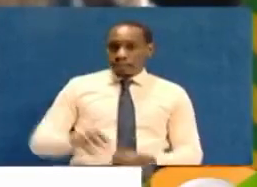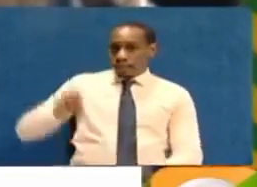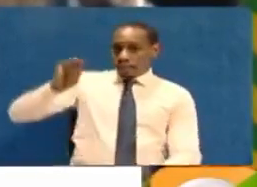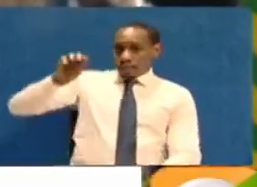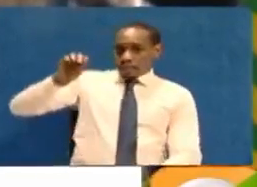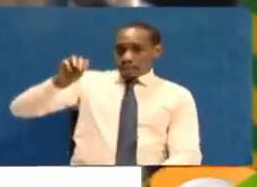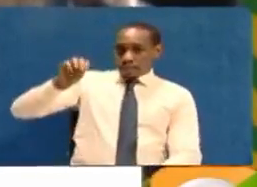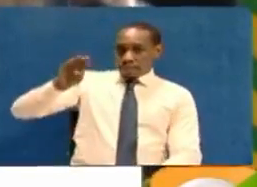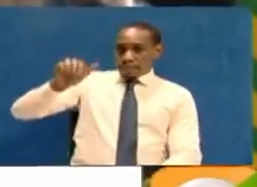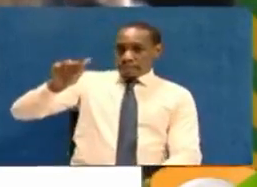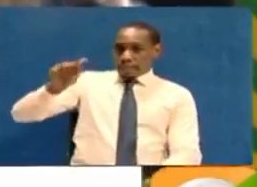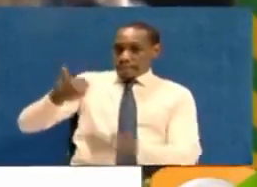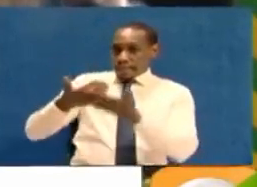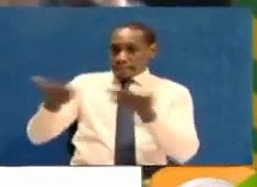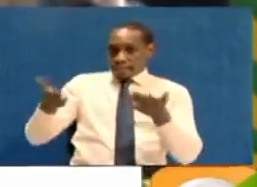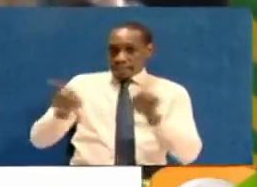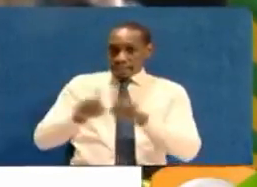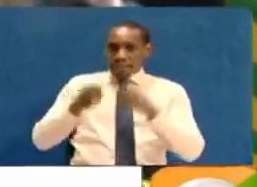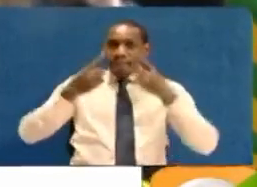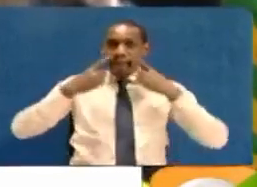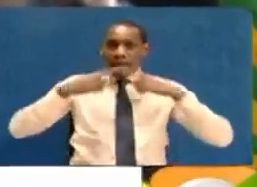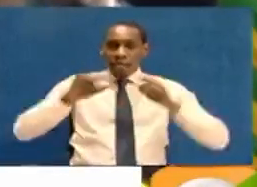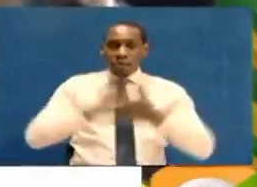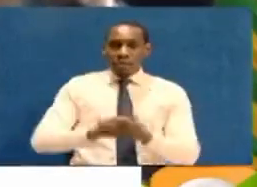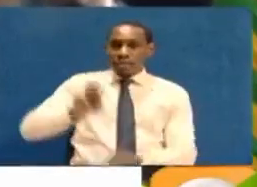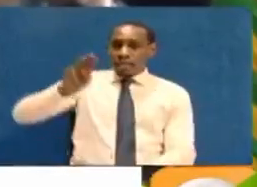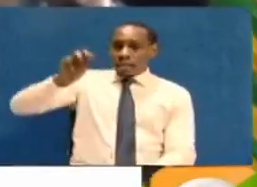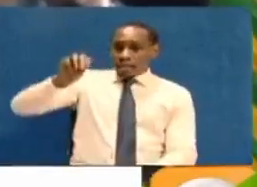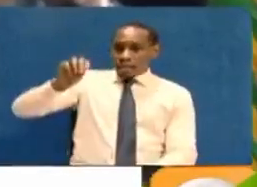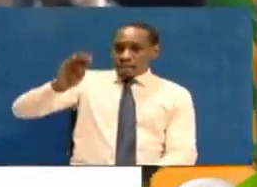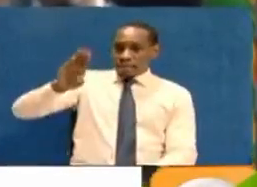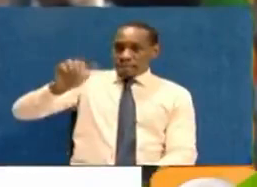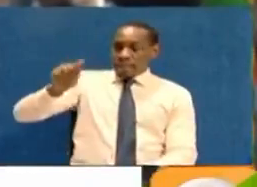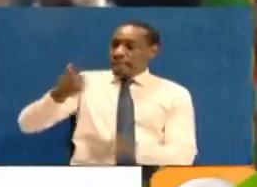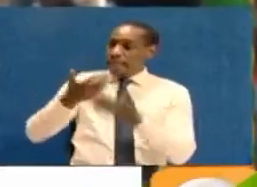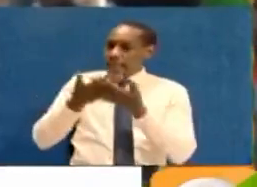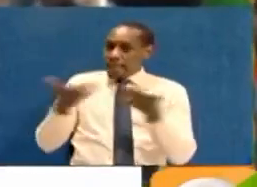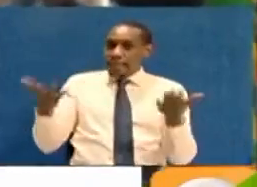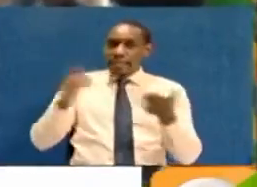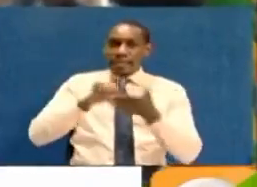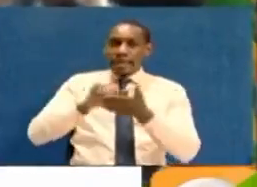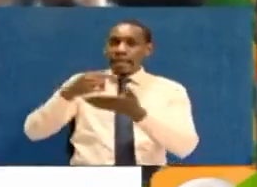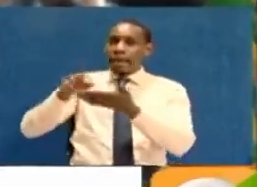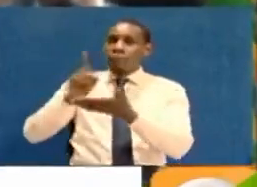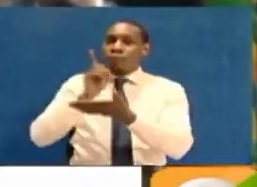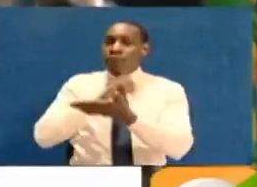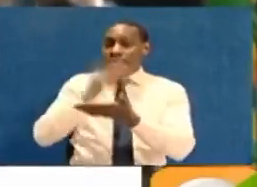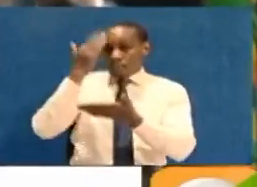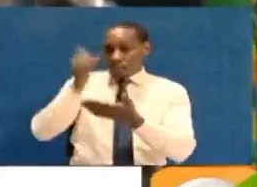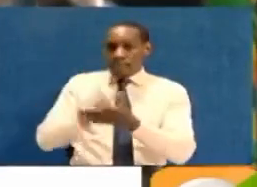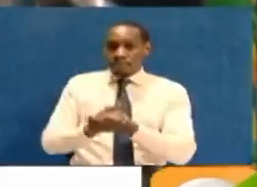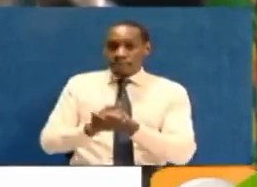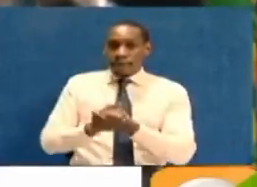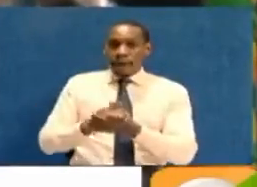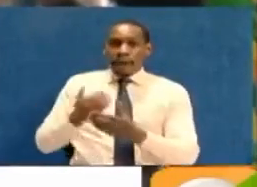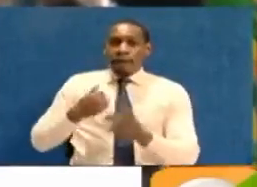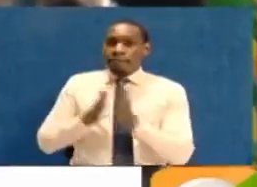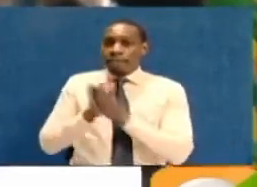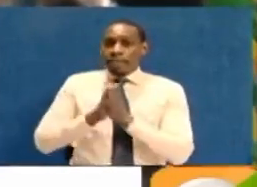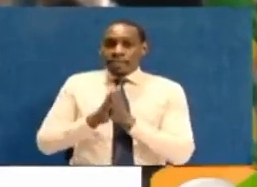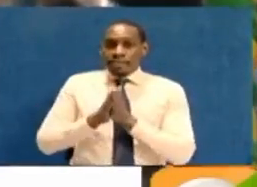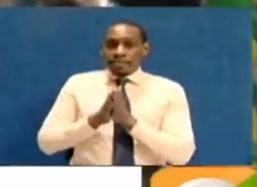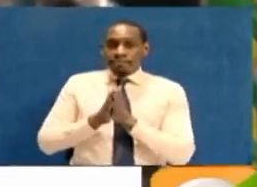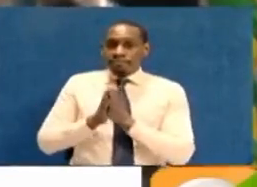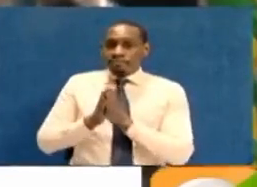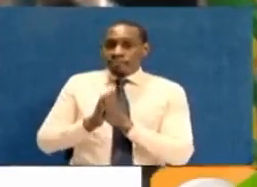MCA yoyote, leo natangaza, MCA yoyote atakayepitisha kwa sababu ya ubinafsi na